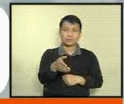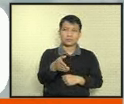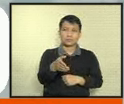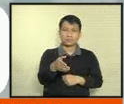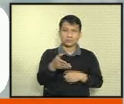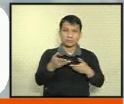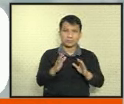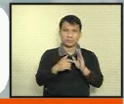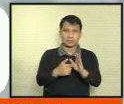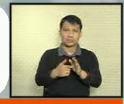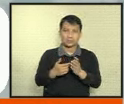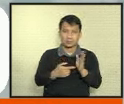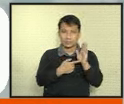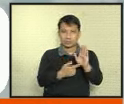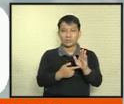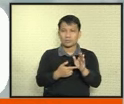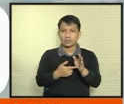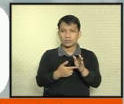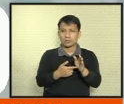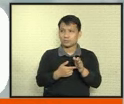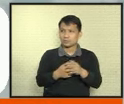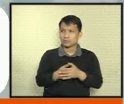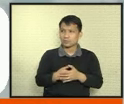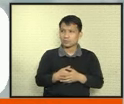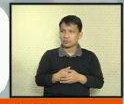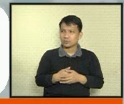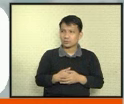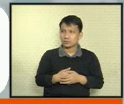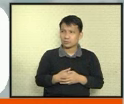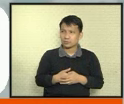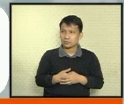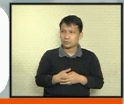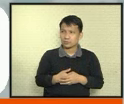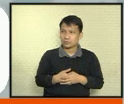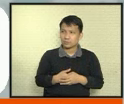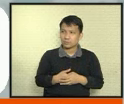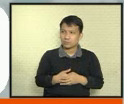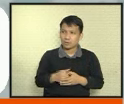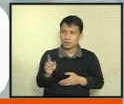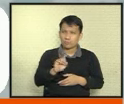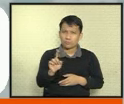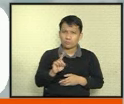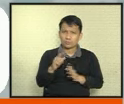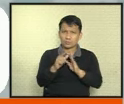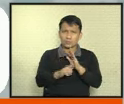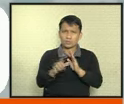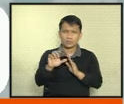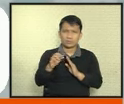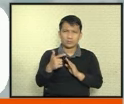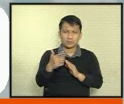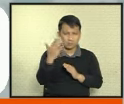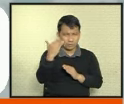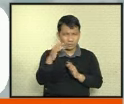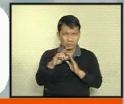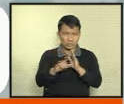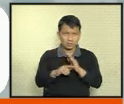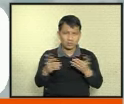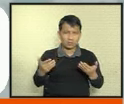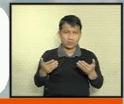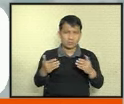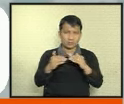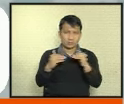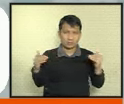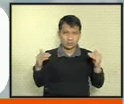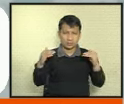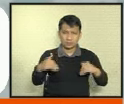na lang po nyo ng endorsement, Idol Rafi. Bakit po? Ma'am, bakit legal? Office. Bakit po legal? Para... Para ho kasi maging fair